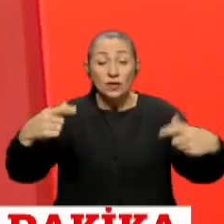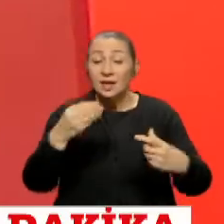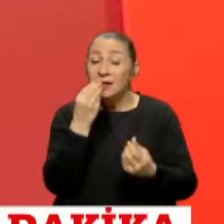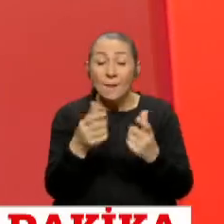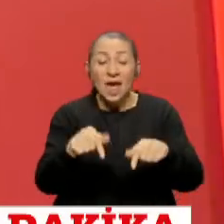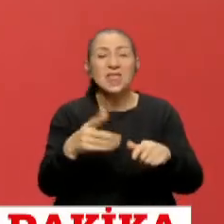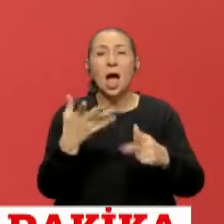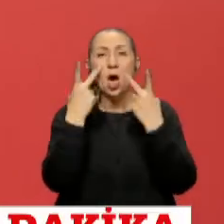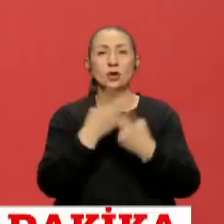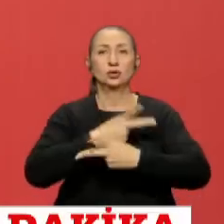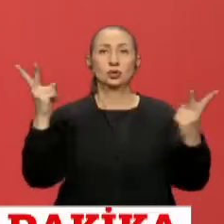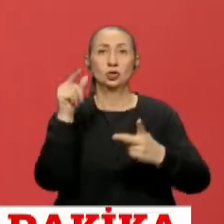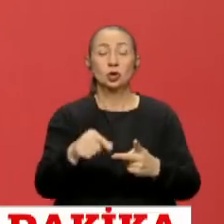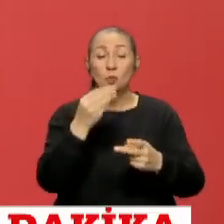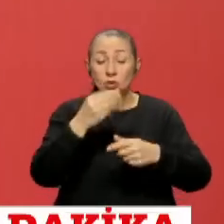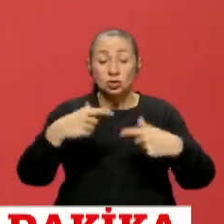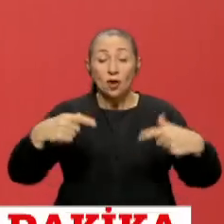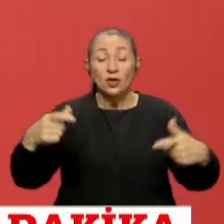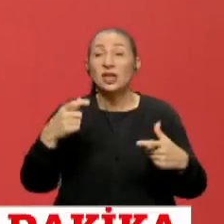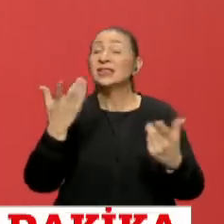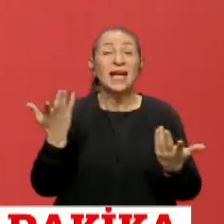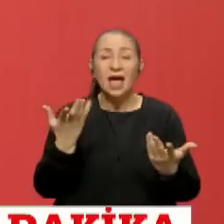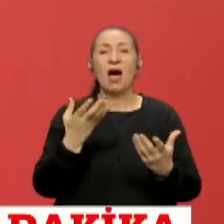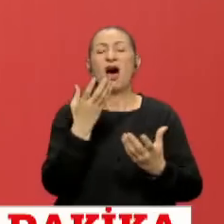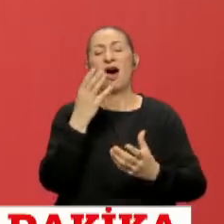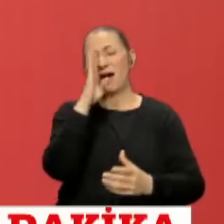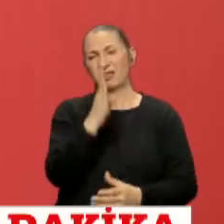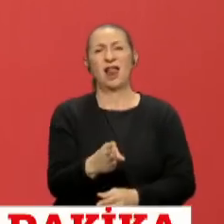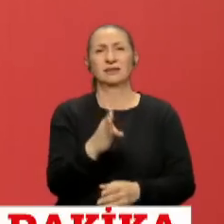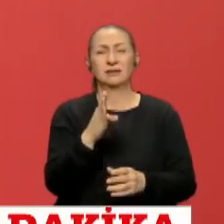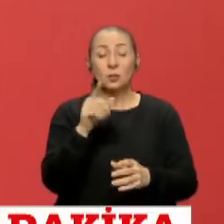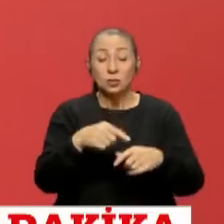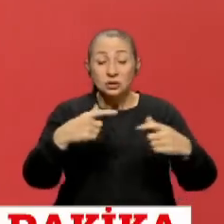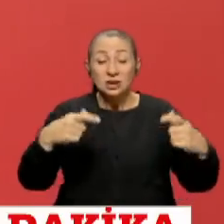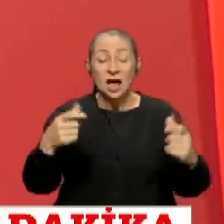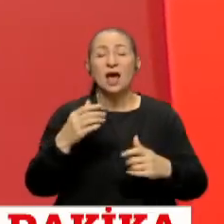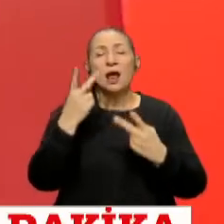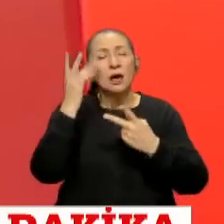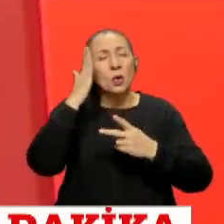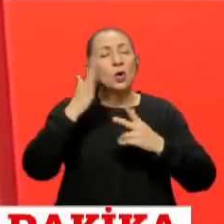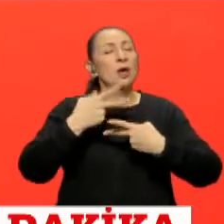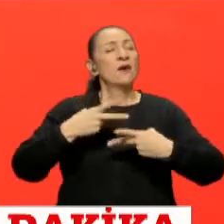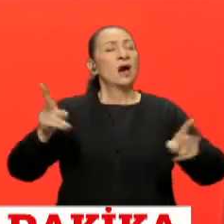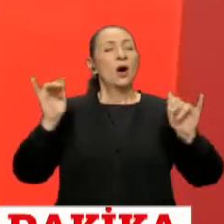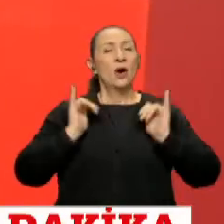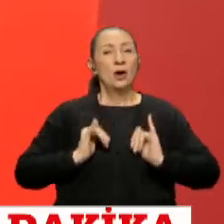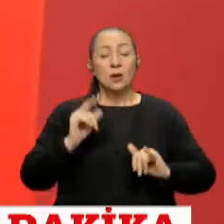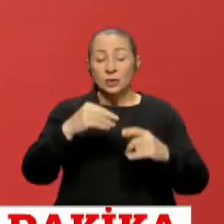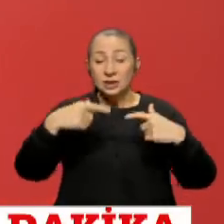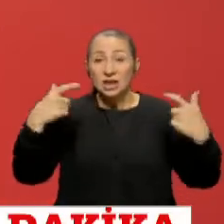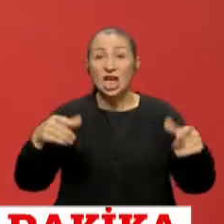aşı özgürlüktür. Bu sofranın aşı adalettir. Bu sofranın aşı refahtır. Bu sofranın